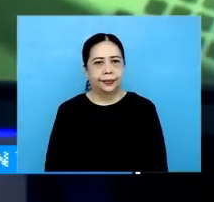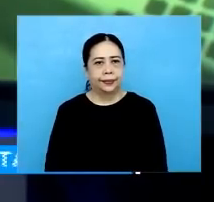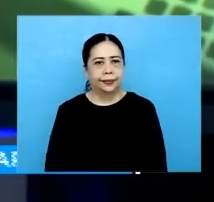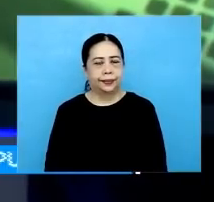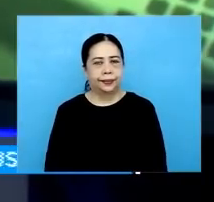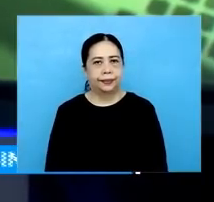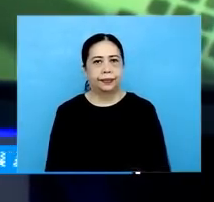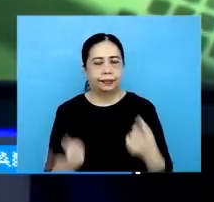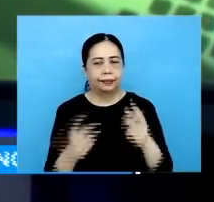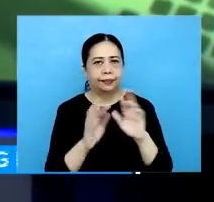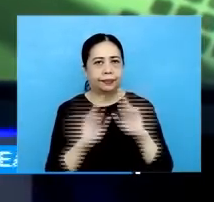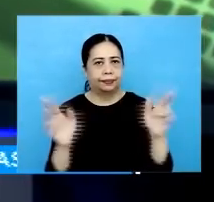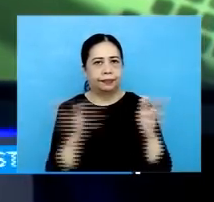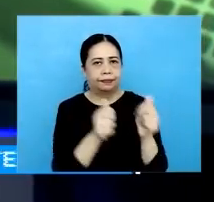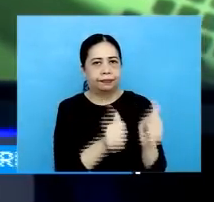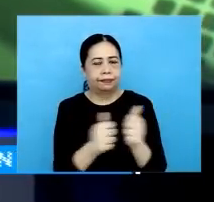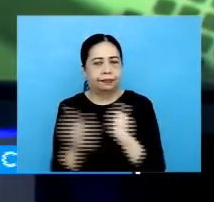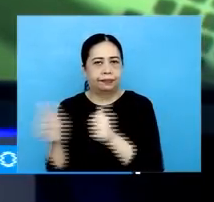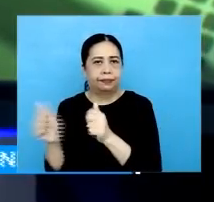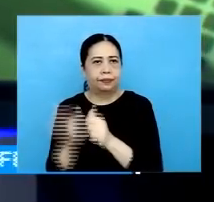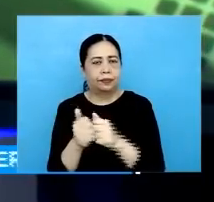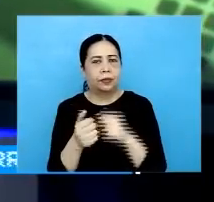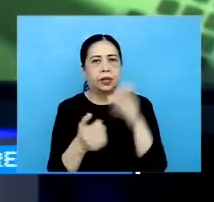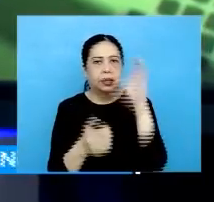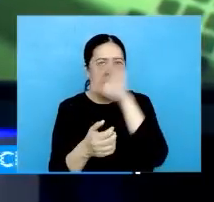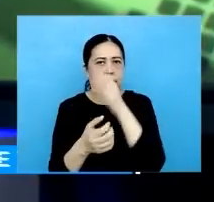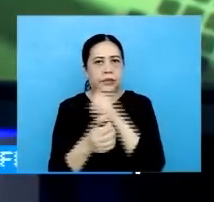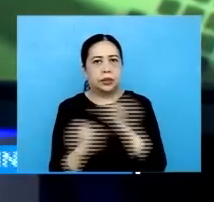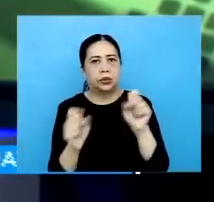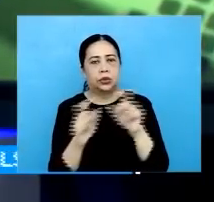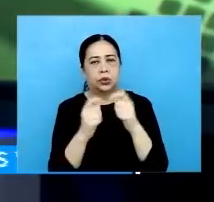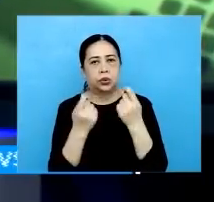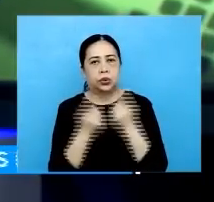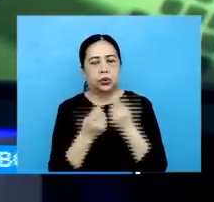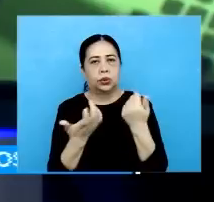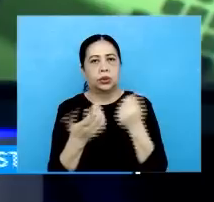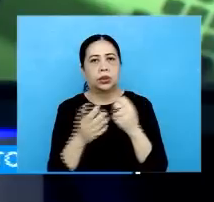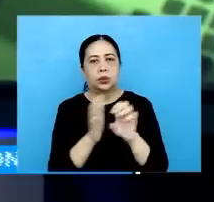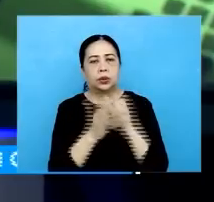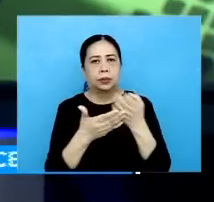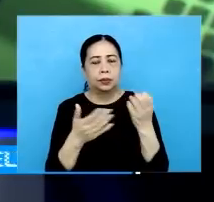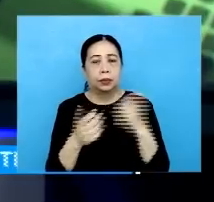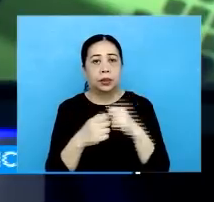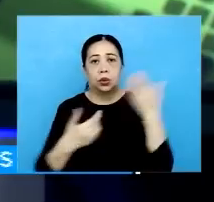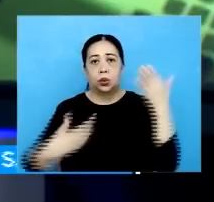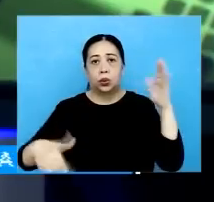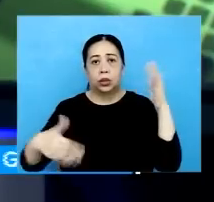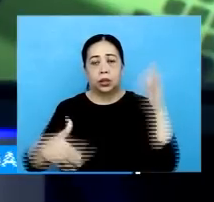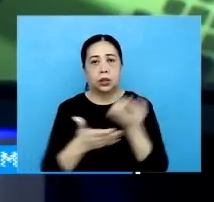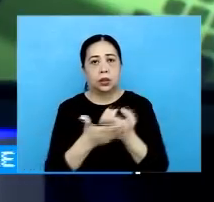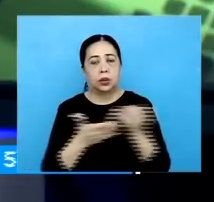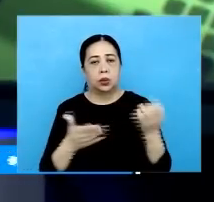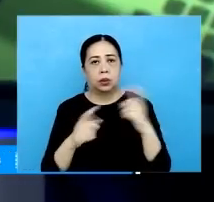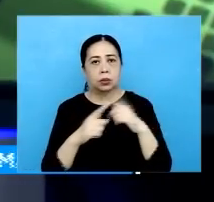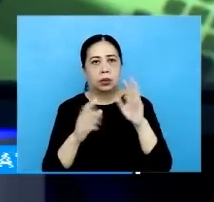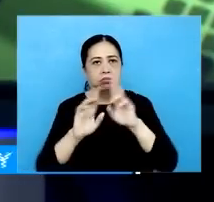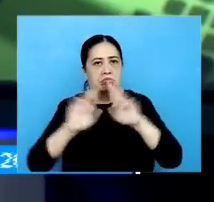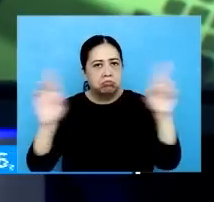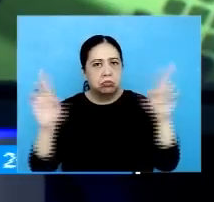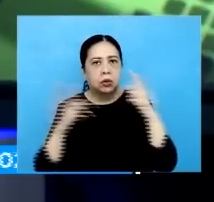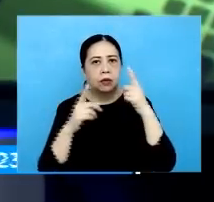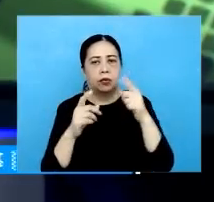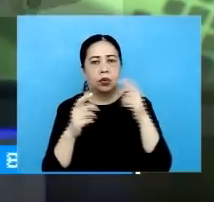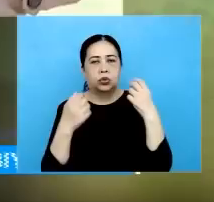Nakasalansan na ang search and rescue equipment bilang bahagi ng paghahanda ng Cordillera Region sa paparating na super bagyo. Para sa